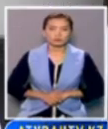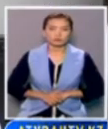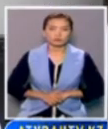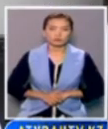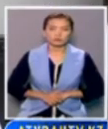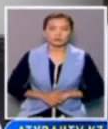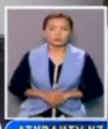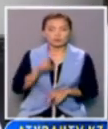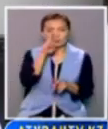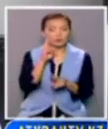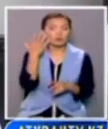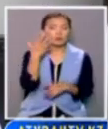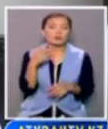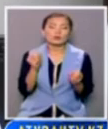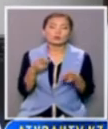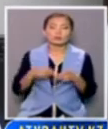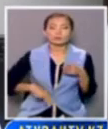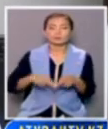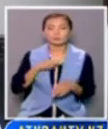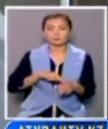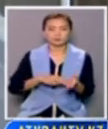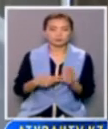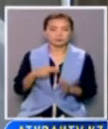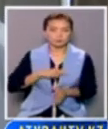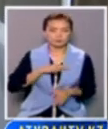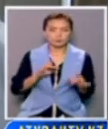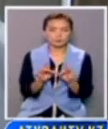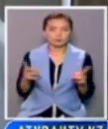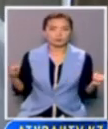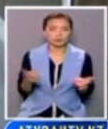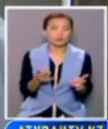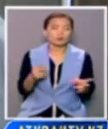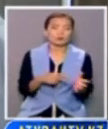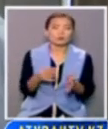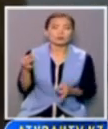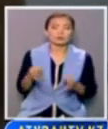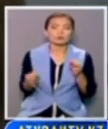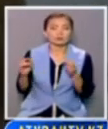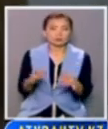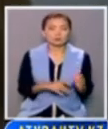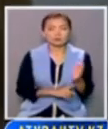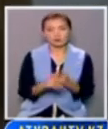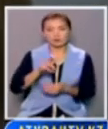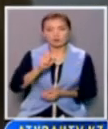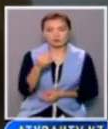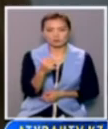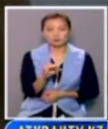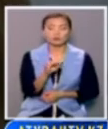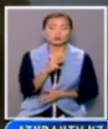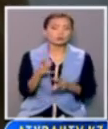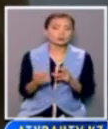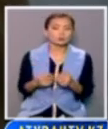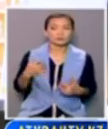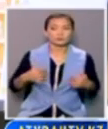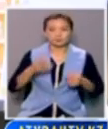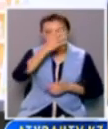неизвестно когда и как завершится этот процесс стоит отметить что суд по уголовному делу начался в мае но из-за вспышки